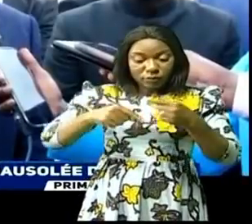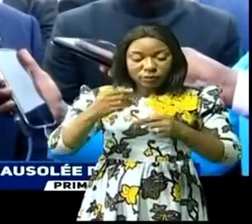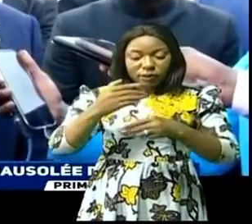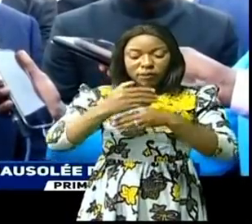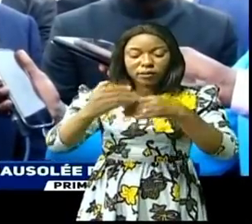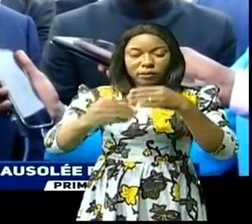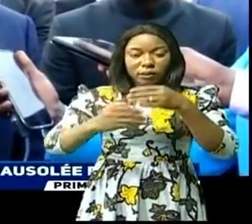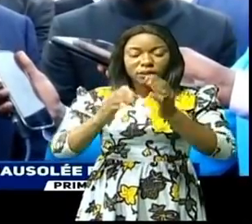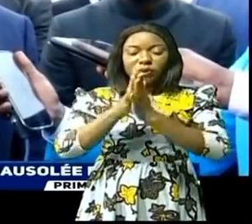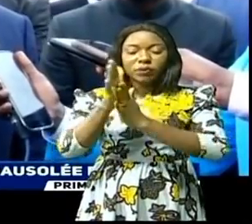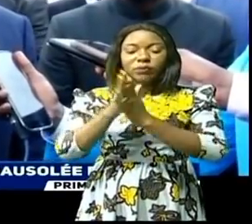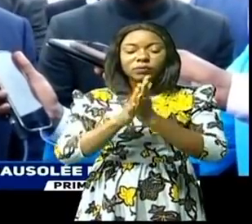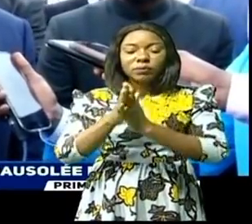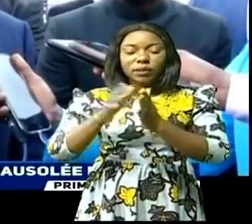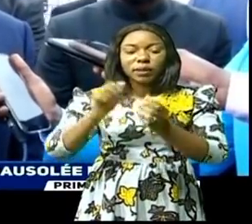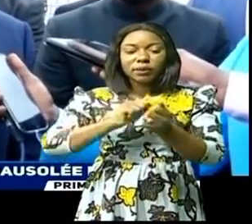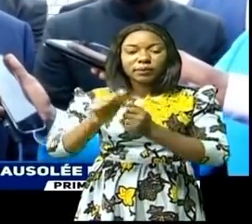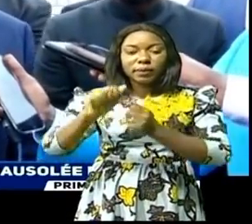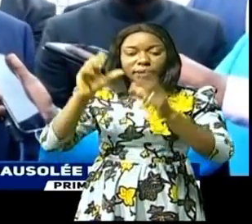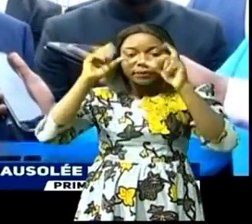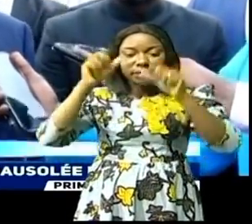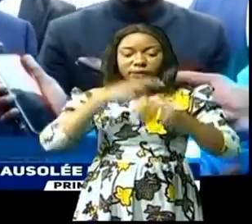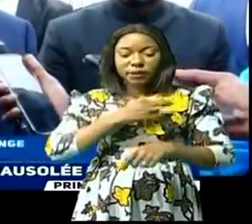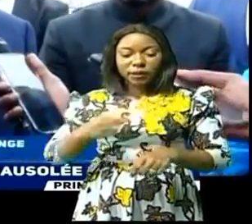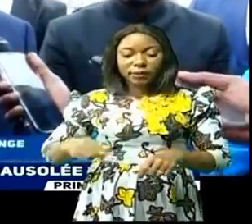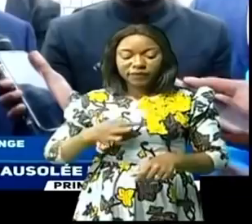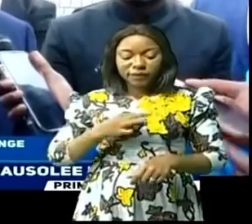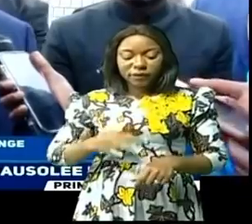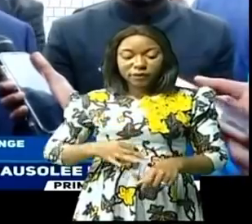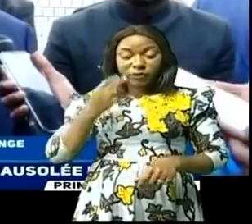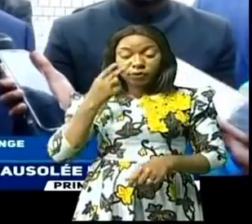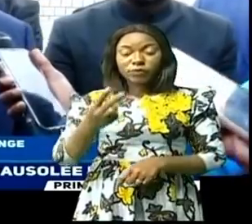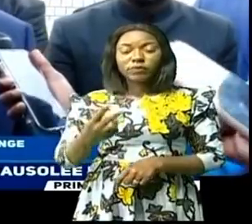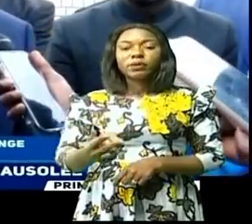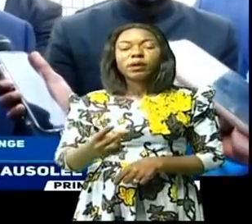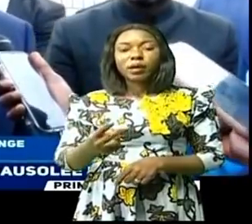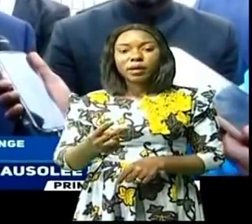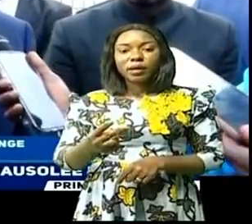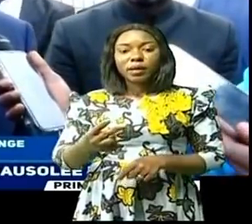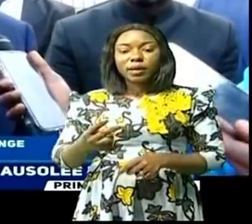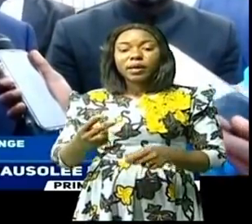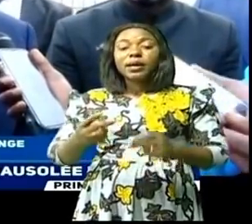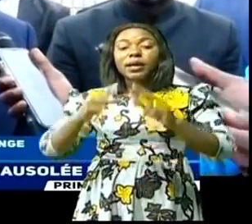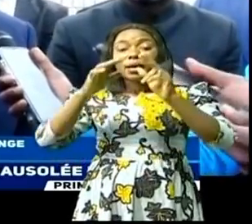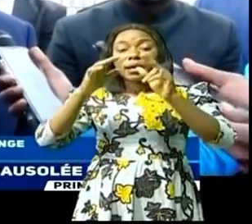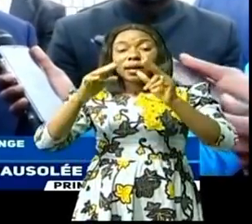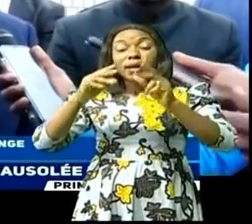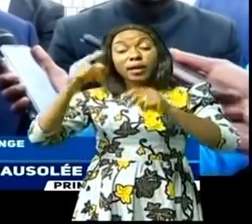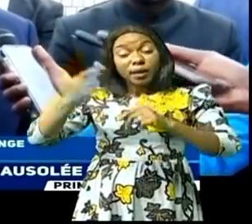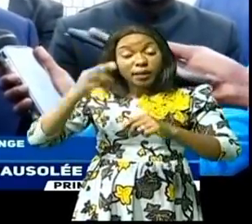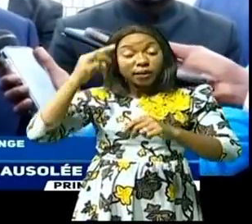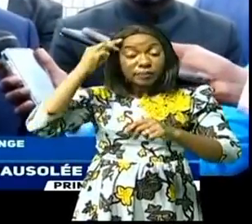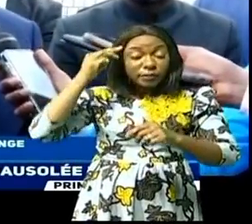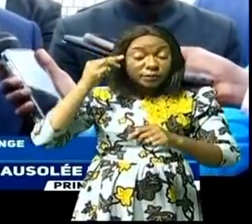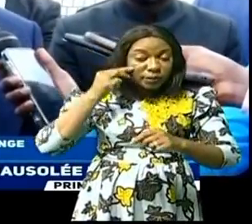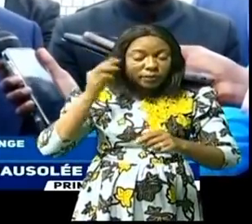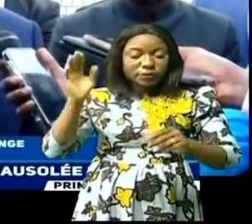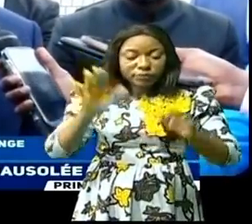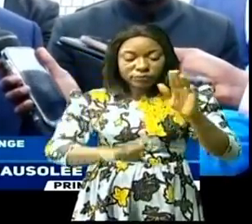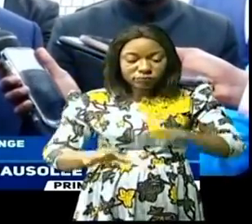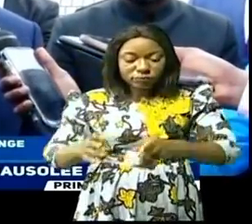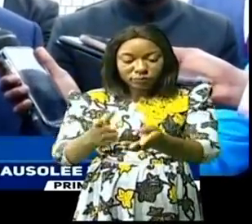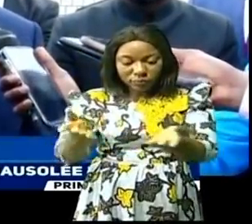que souhaité par son Excellence Monsieur le Président de la République, de voir les reliques de notre premier ministre